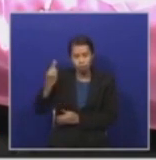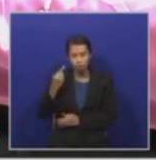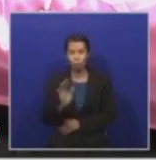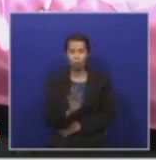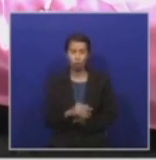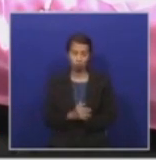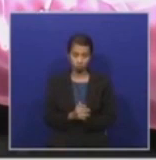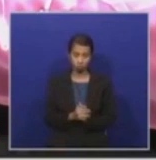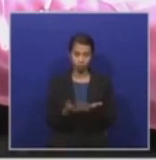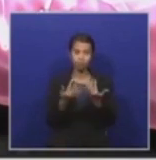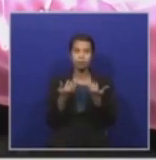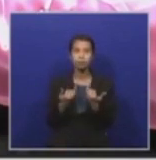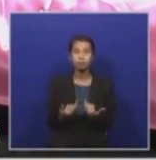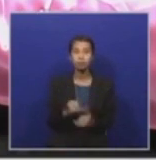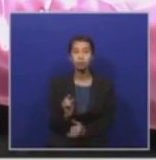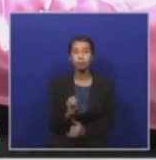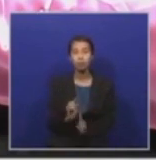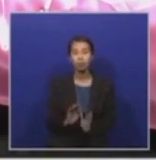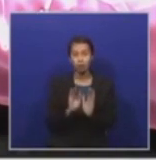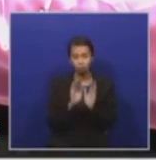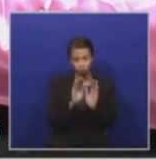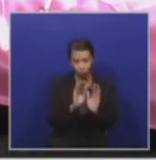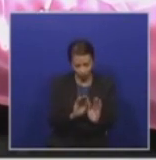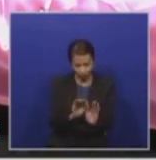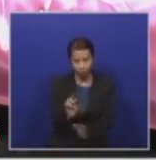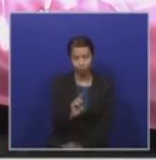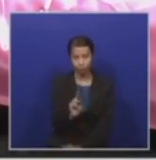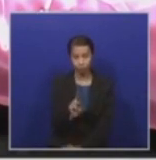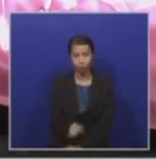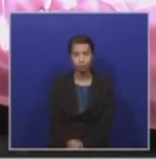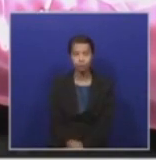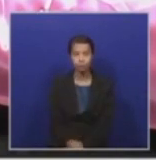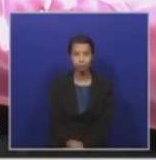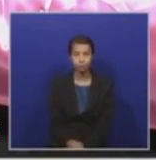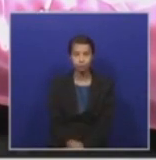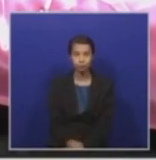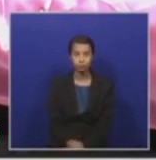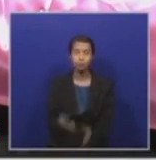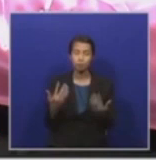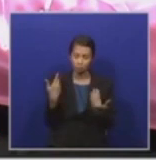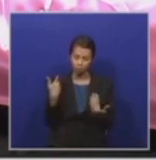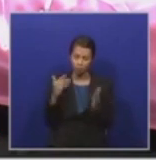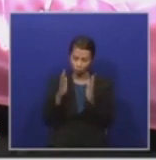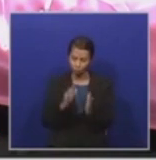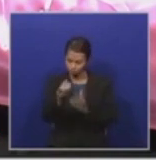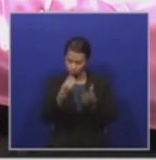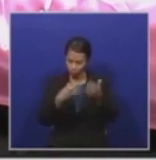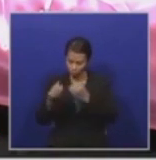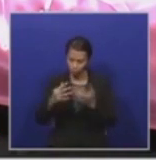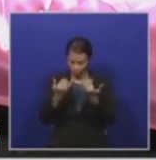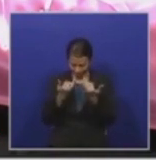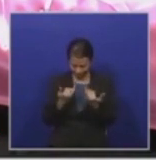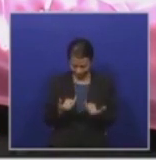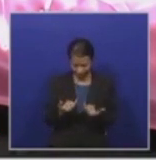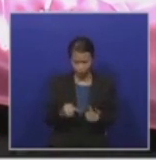ายทางท่านประธานที่เคารพครับผมขอฝากคำนี้ไว้นะครับว่าหลายท่านบอกว่าการแปรยติหรือการตัด